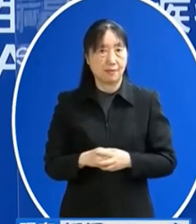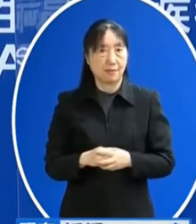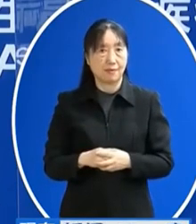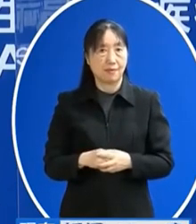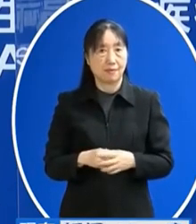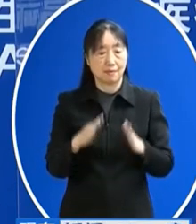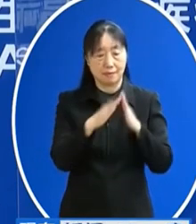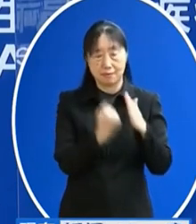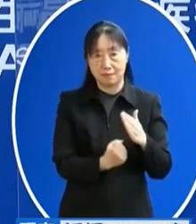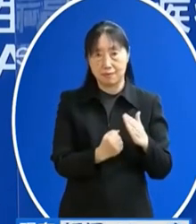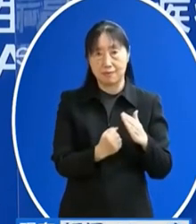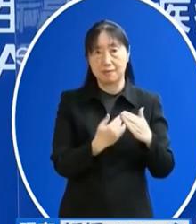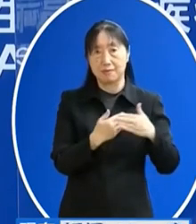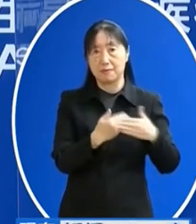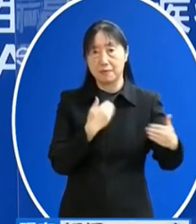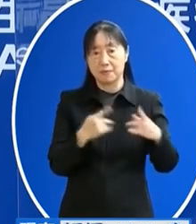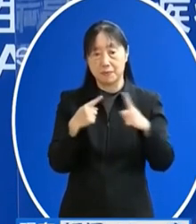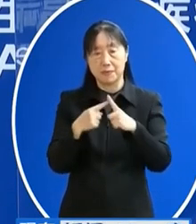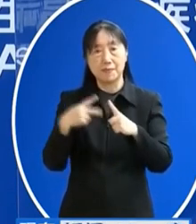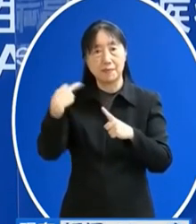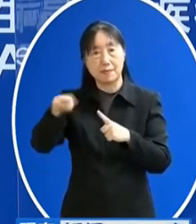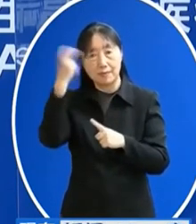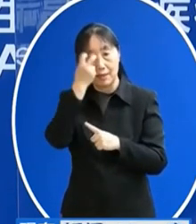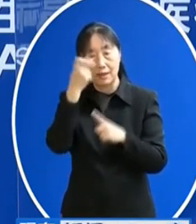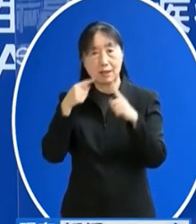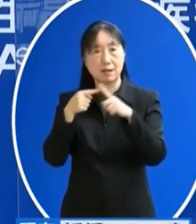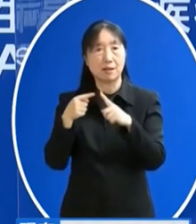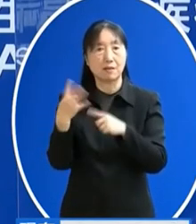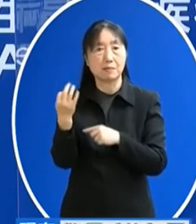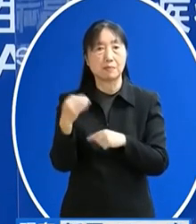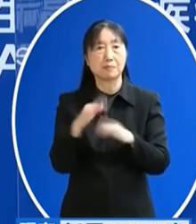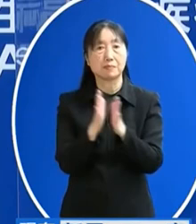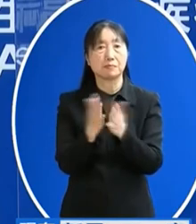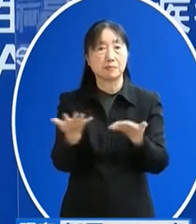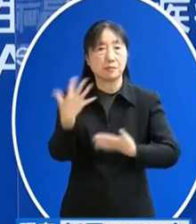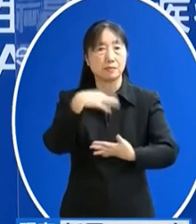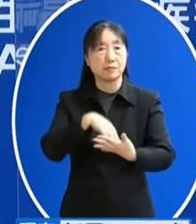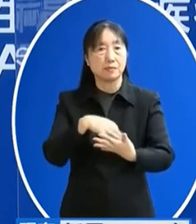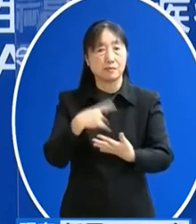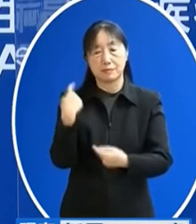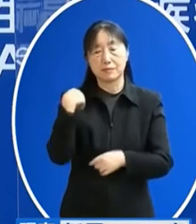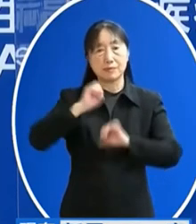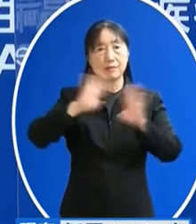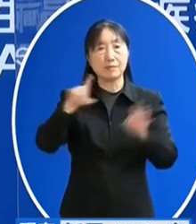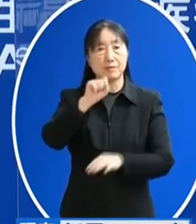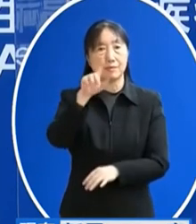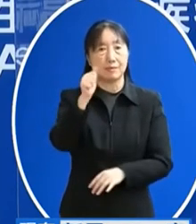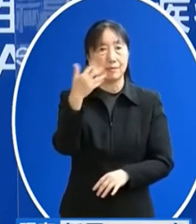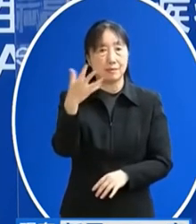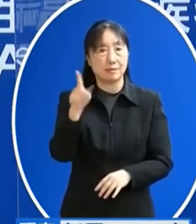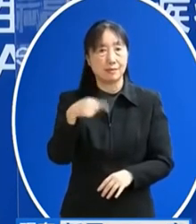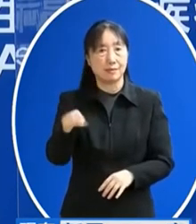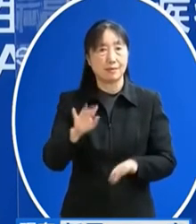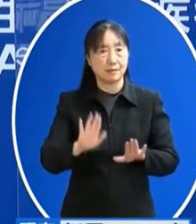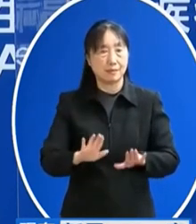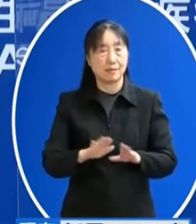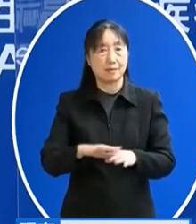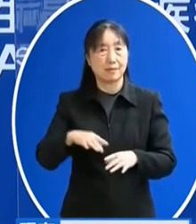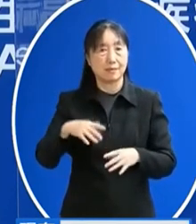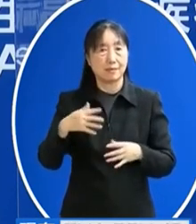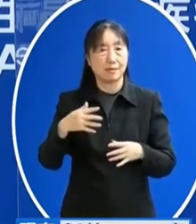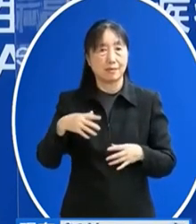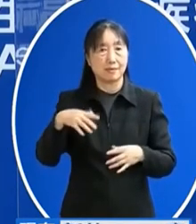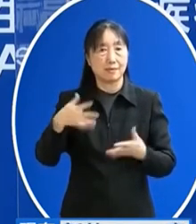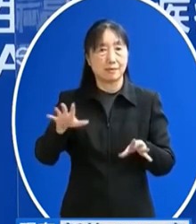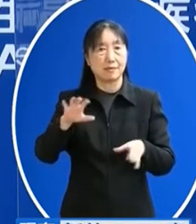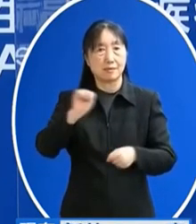居家隔离的人数跟我们要检验的人数。那像我们框列的是昨天报告是158人，我们现在报告多了